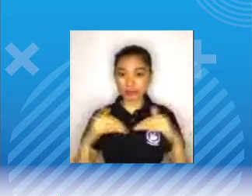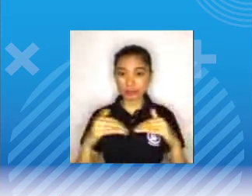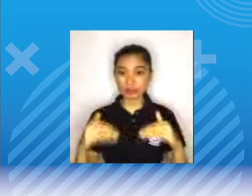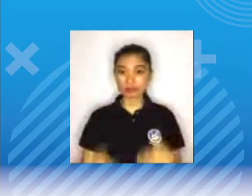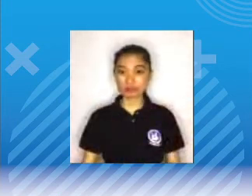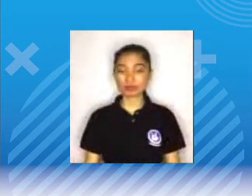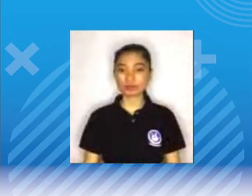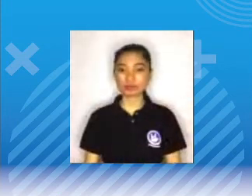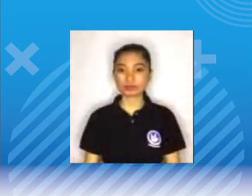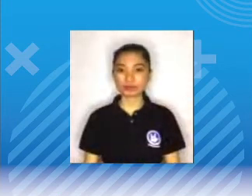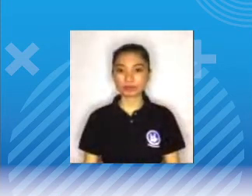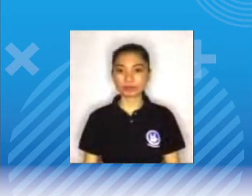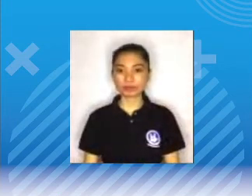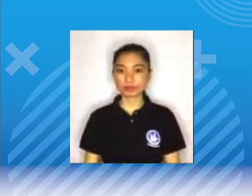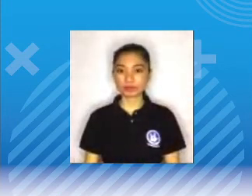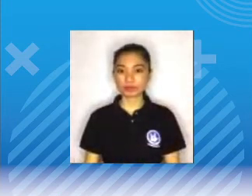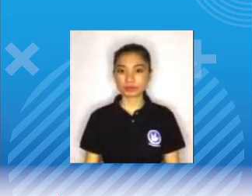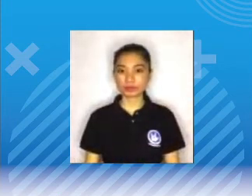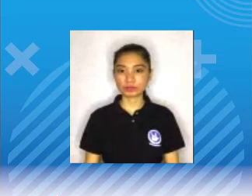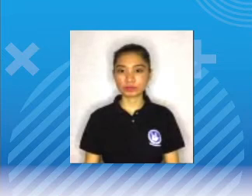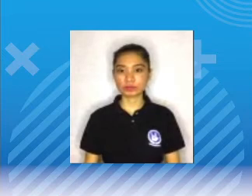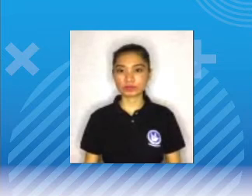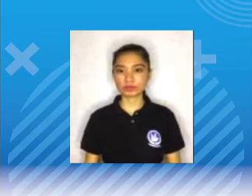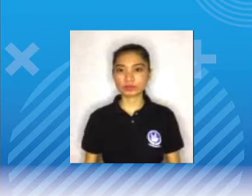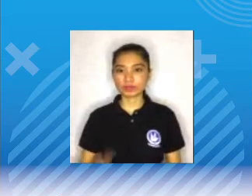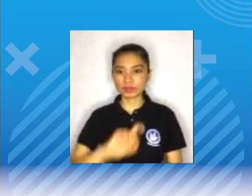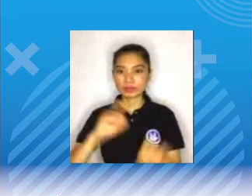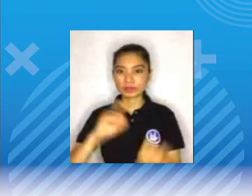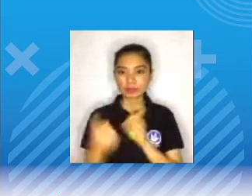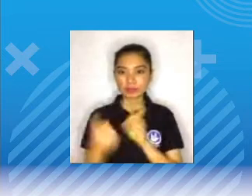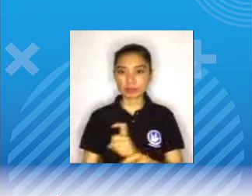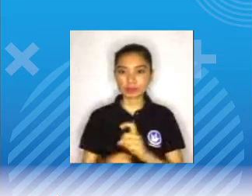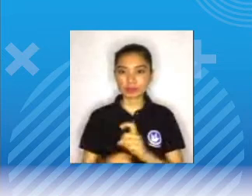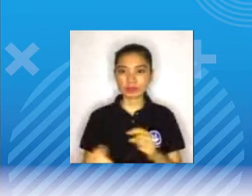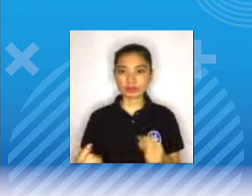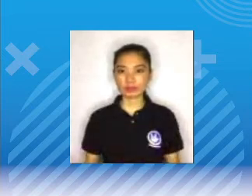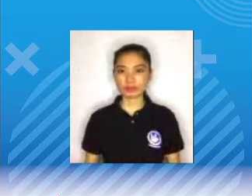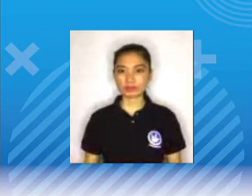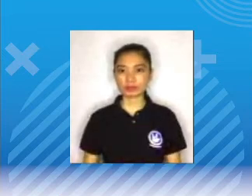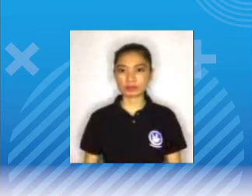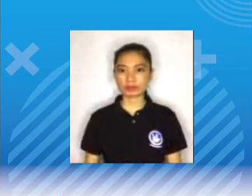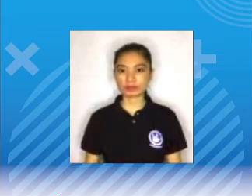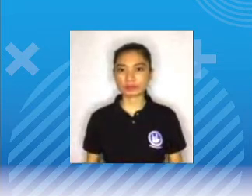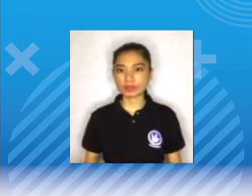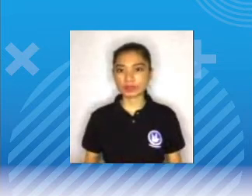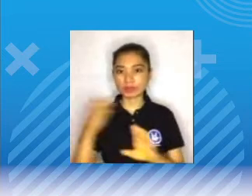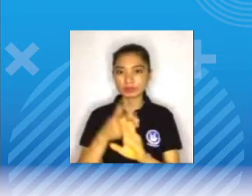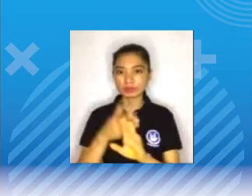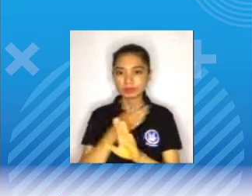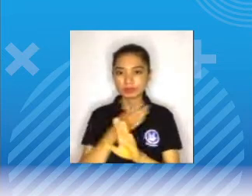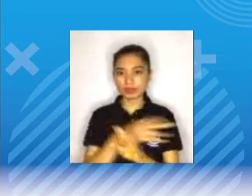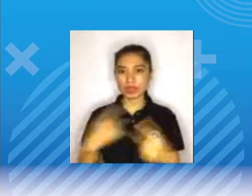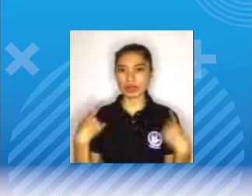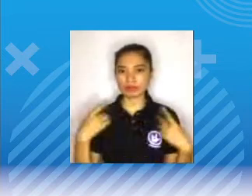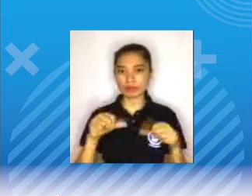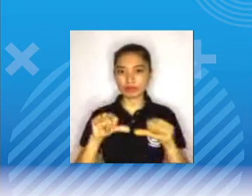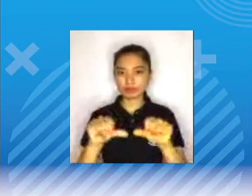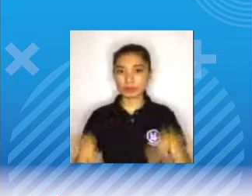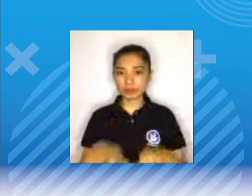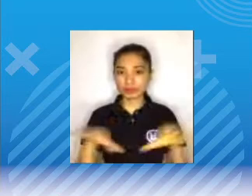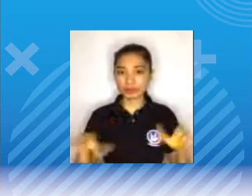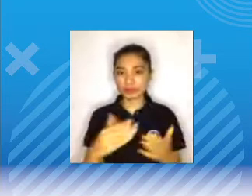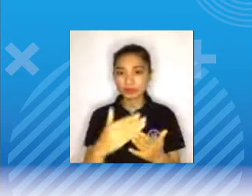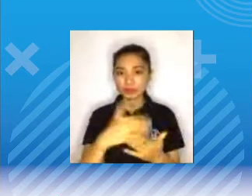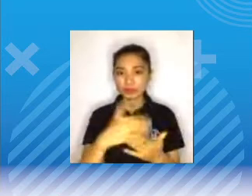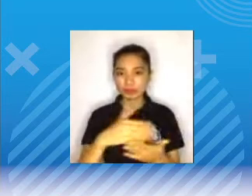sa atin, ang kaibahan lang po dati is face-to-face tayong gumagawa. Alam kong yung iba sa inyo nakapag-attend po sa